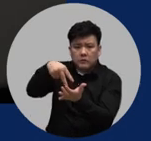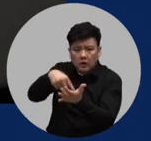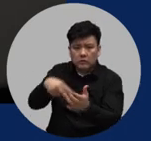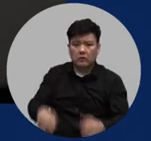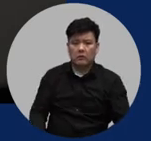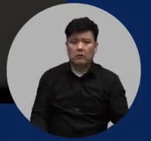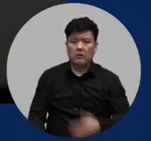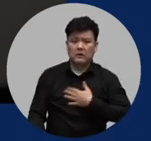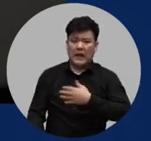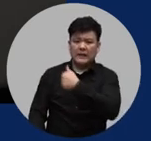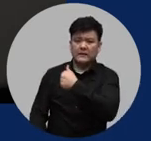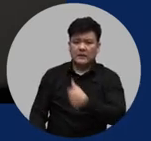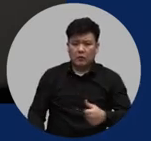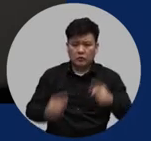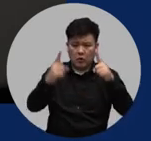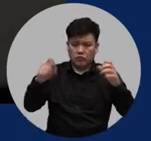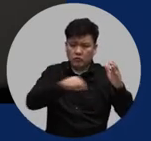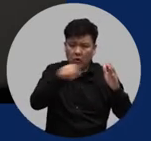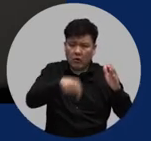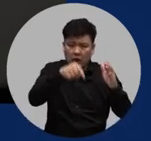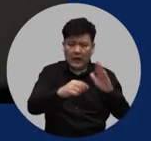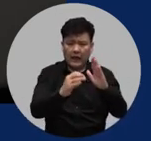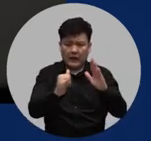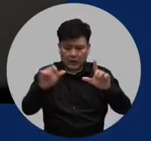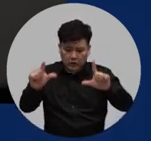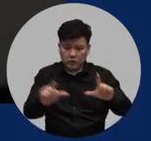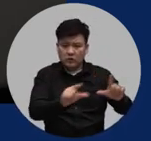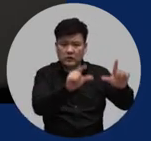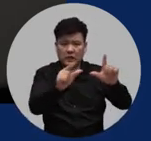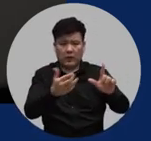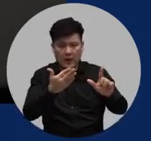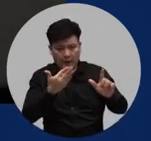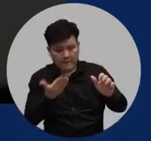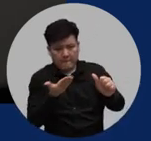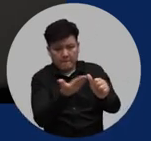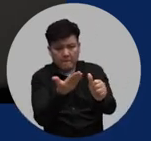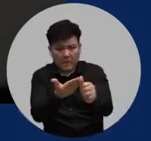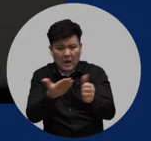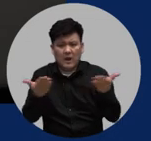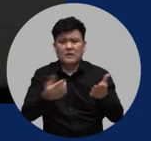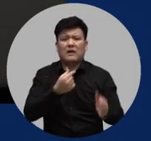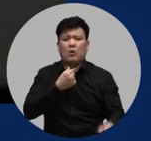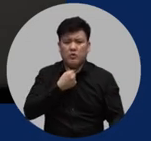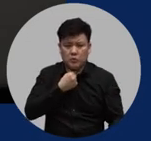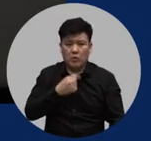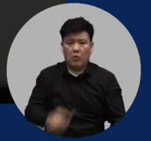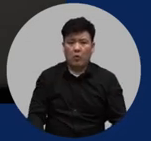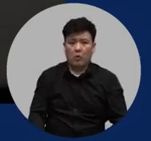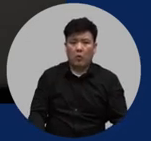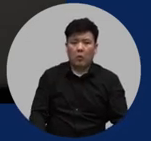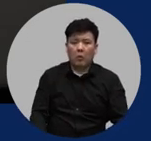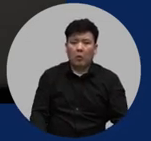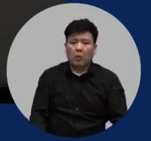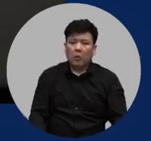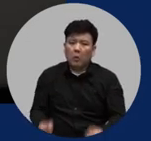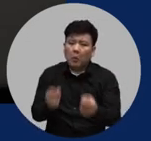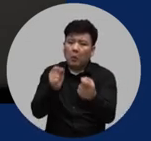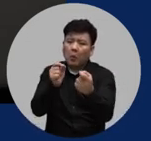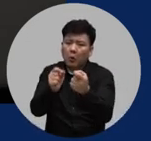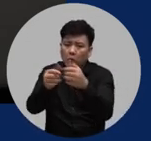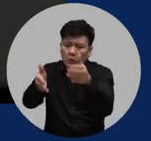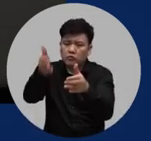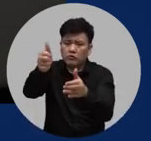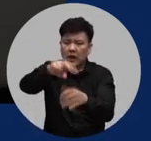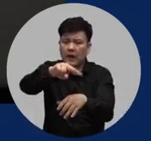백설이는 그동안 참아온 것은 궁궐안의 가족들 생계 때문에 일을 하고 싶고 조만간 부장이 교체될